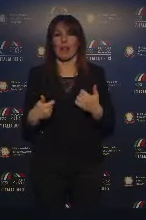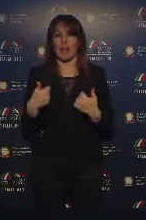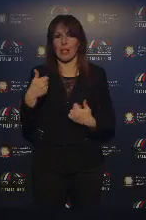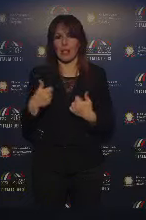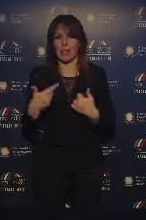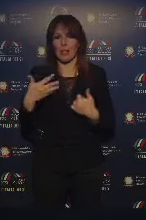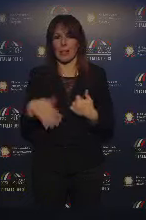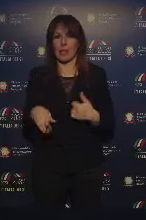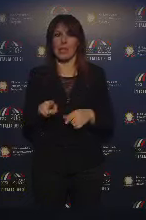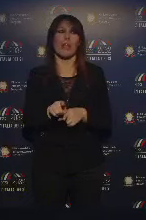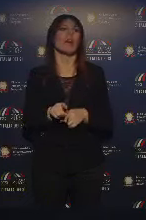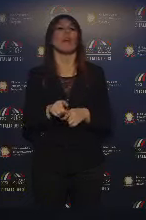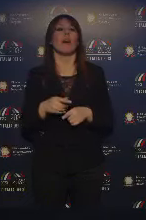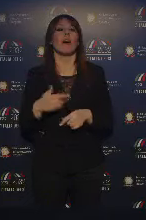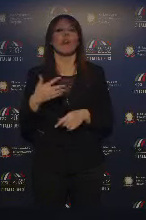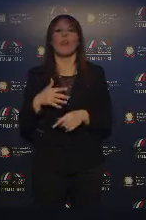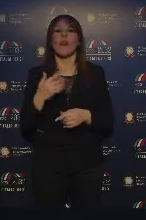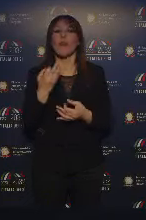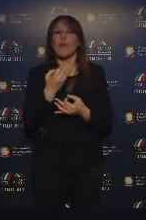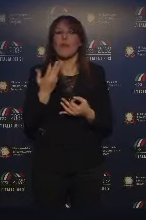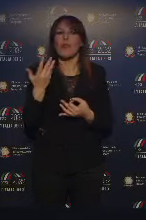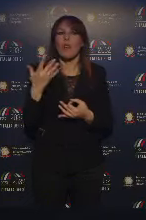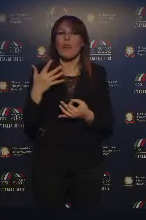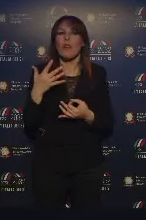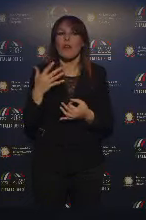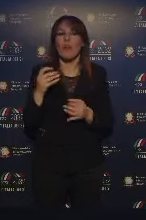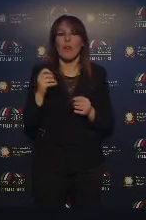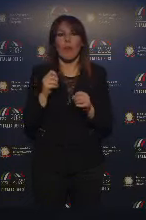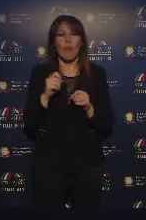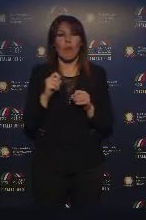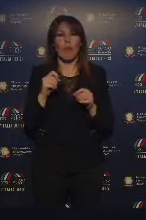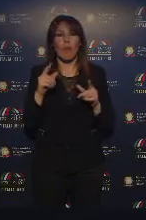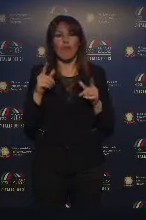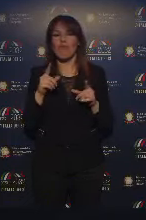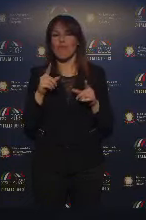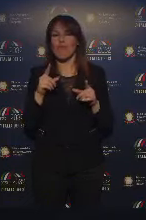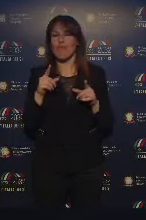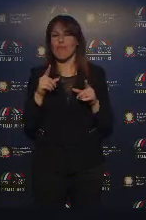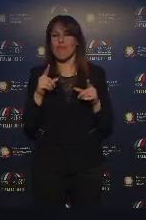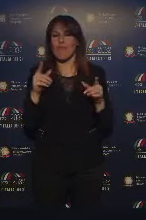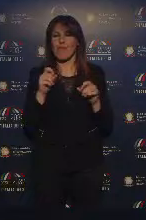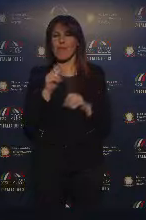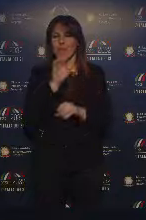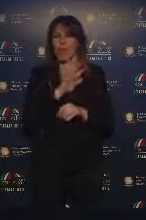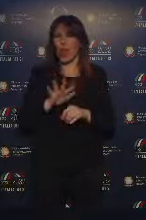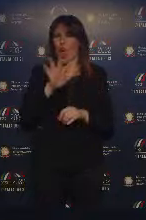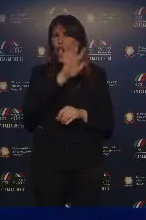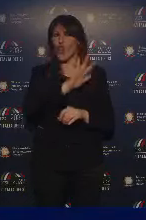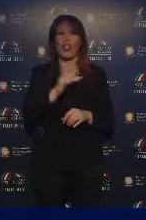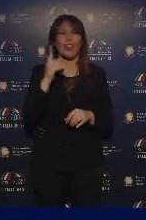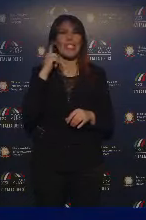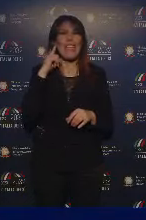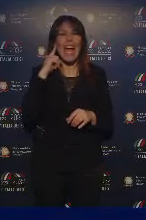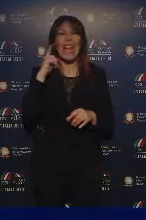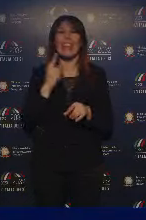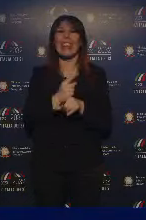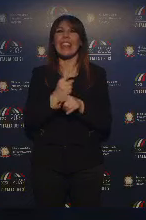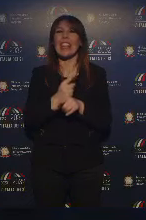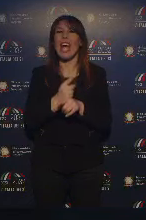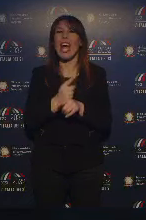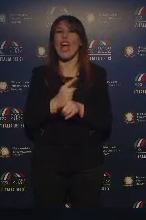fatto assolutamente con gioia e il monitor quando sente il codice degli appalti si deprime si deprime si